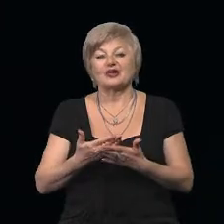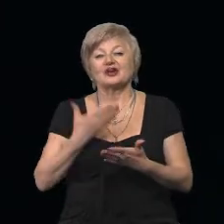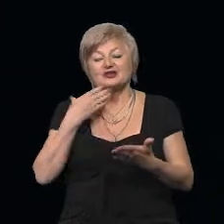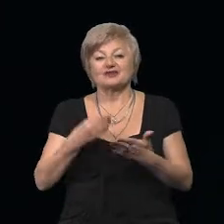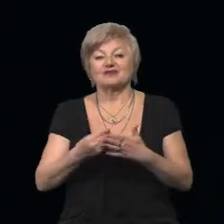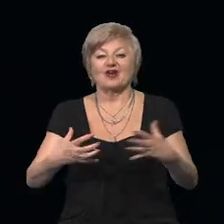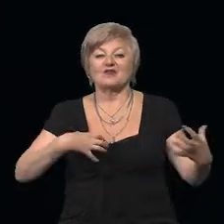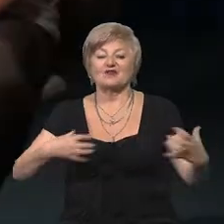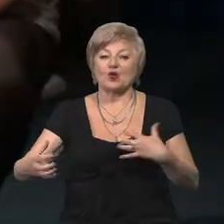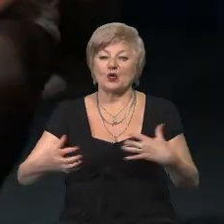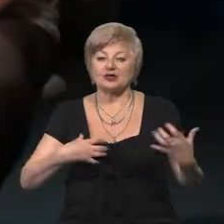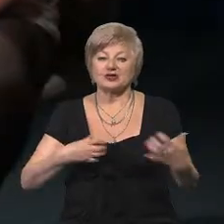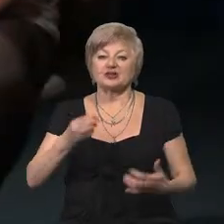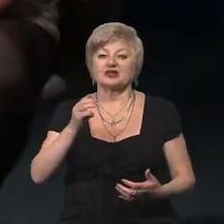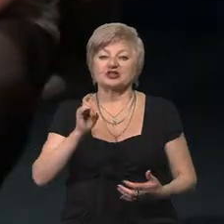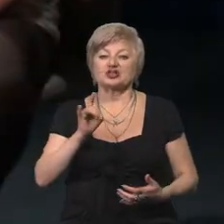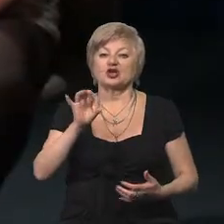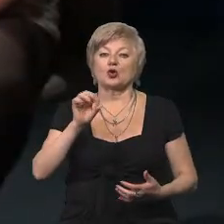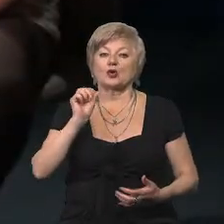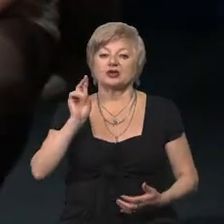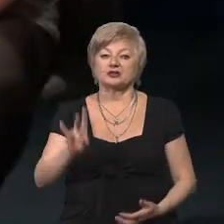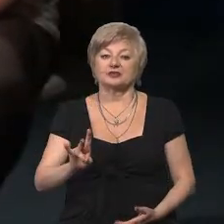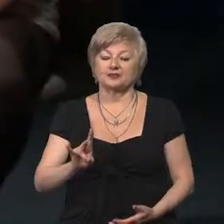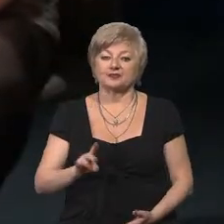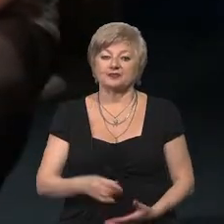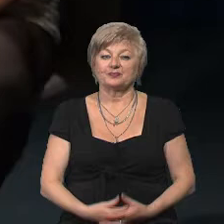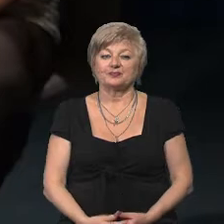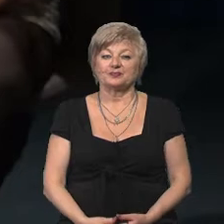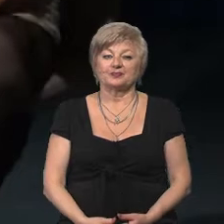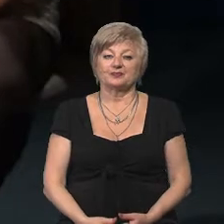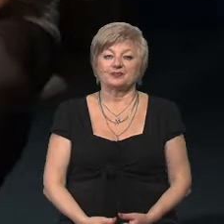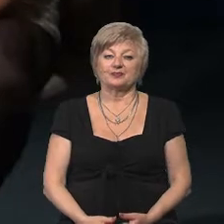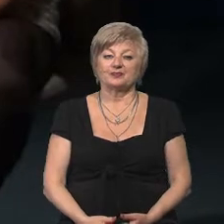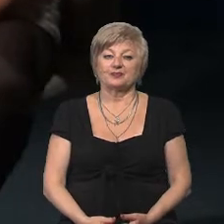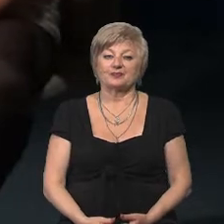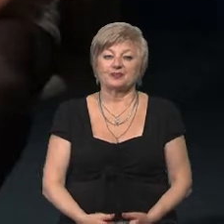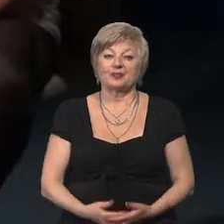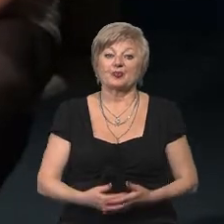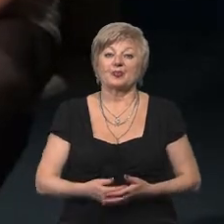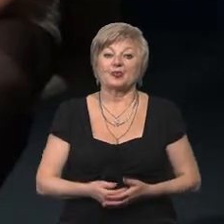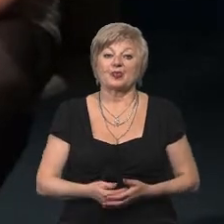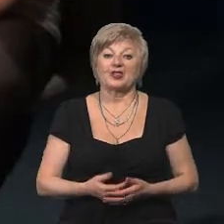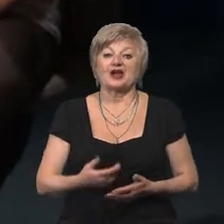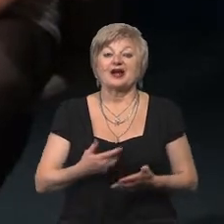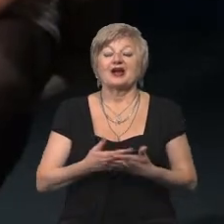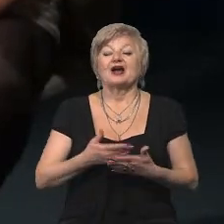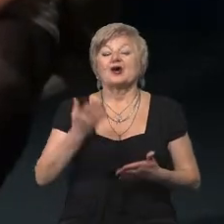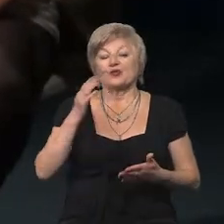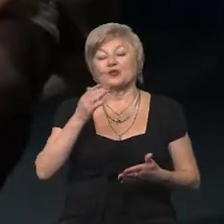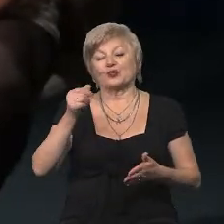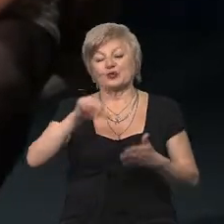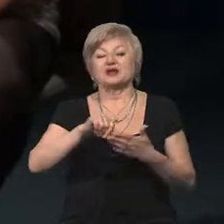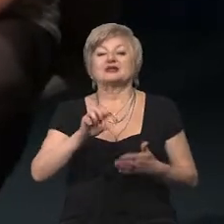театру Геннадій Широченко. Привіт. Привіт. Ти Карабас-Барабас? Ні, я не думаю. У мене є такої бороди, як у нього, нет